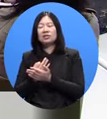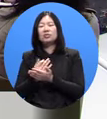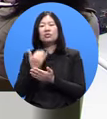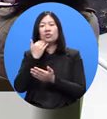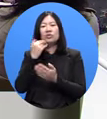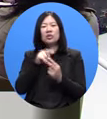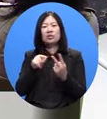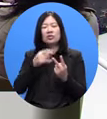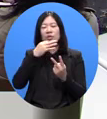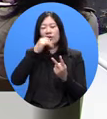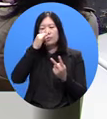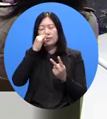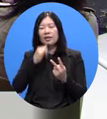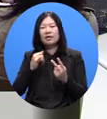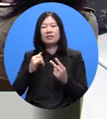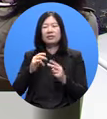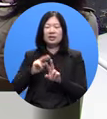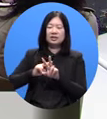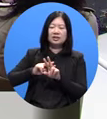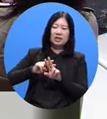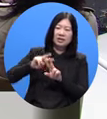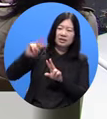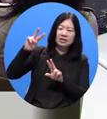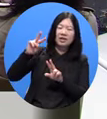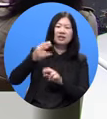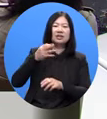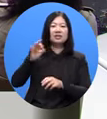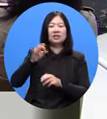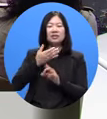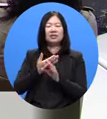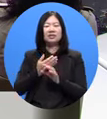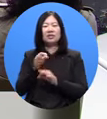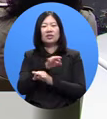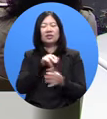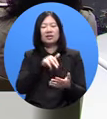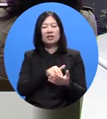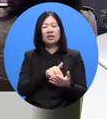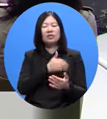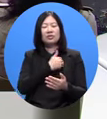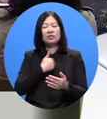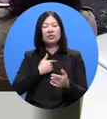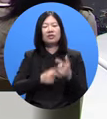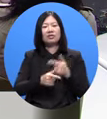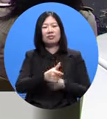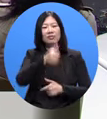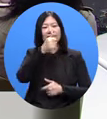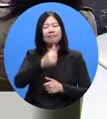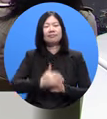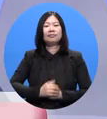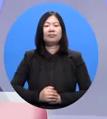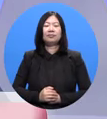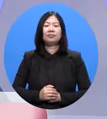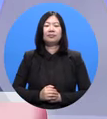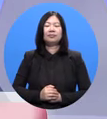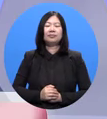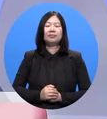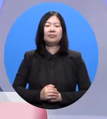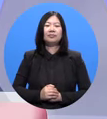저는 사닥다리로 인정하는 한은, 네. 경제적으로 여유 있는 계층이 훨씬 유리하다라고 생각합니다. 네, 네.